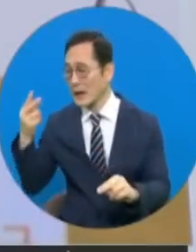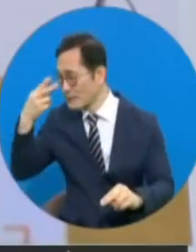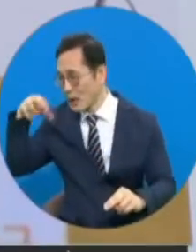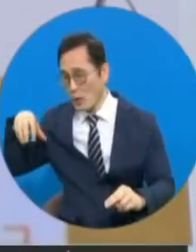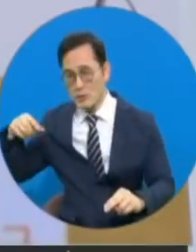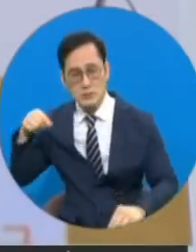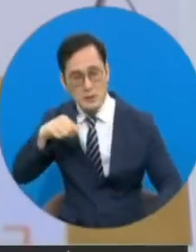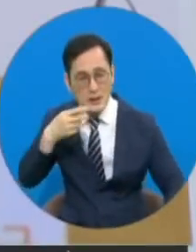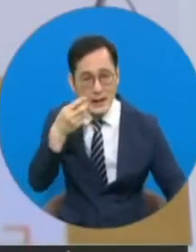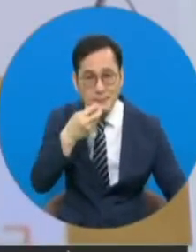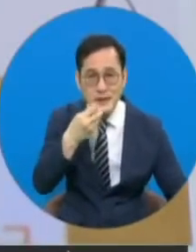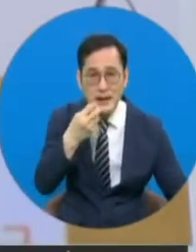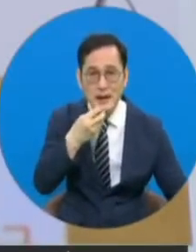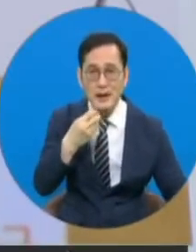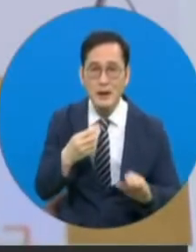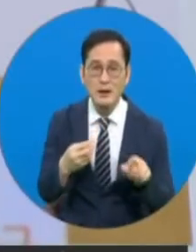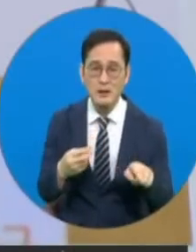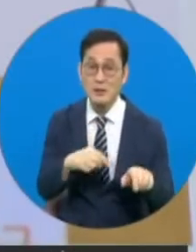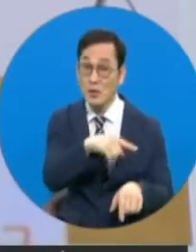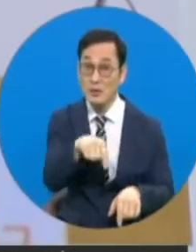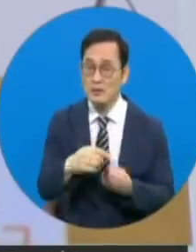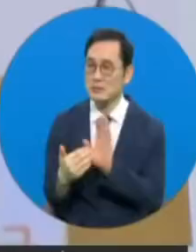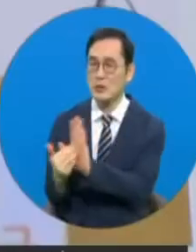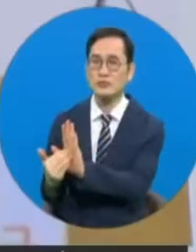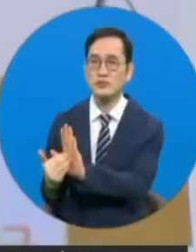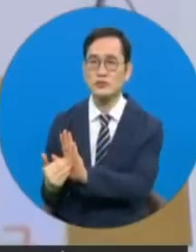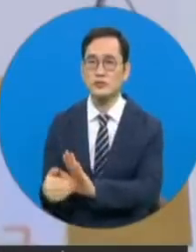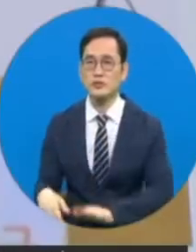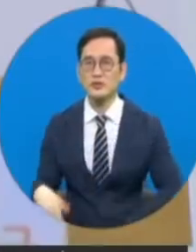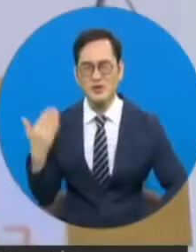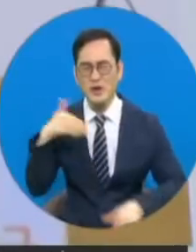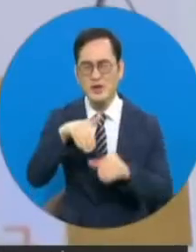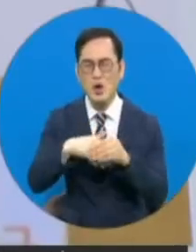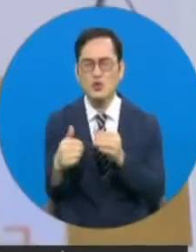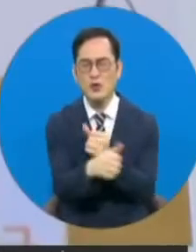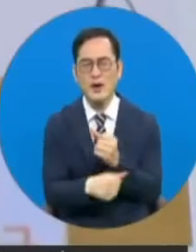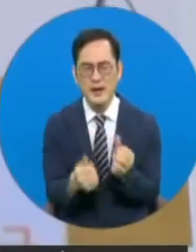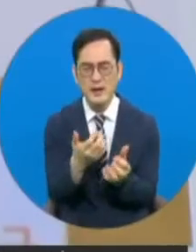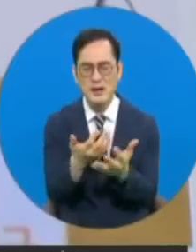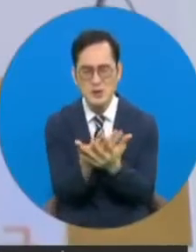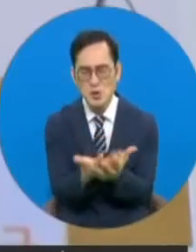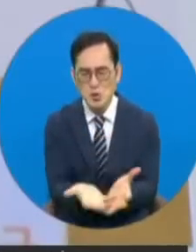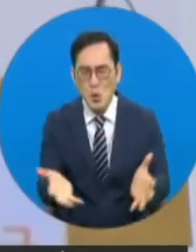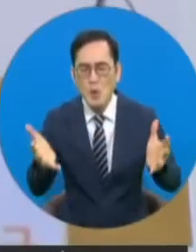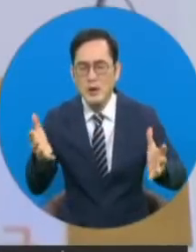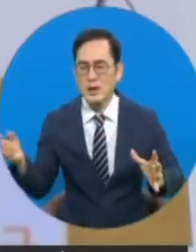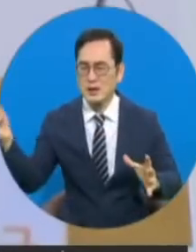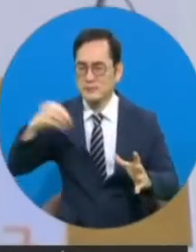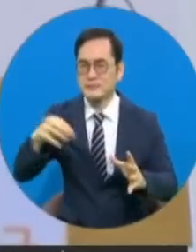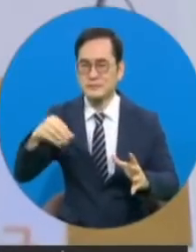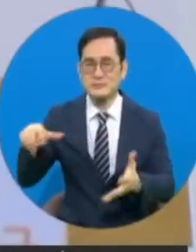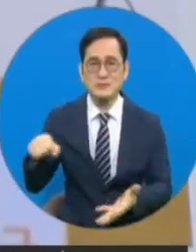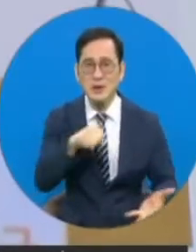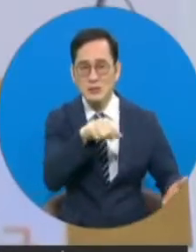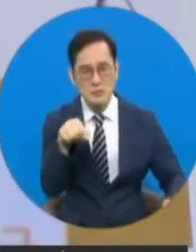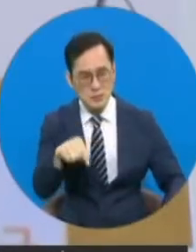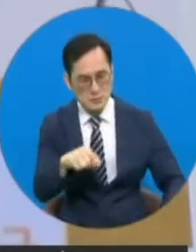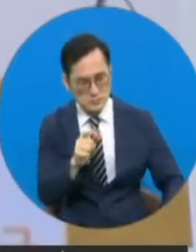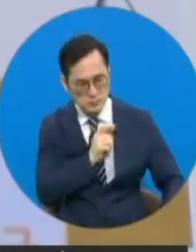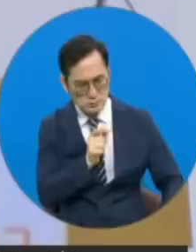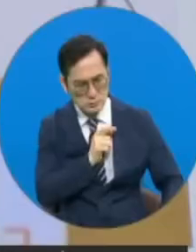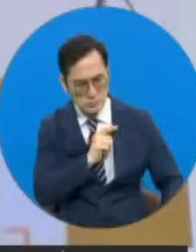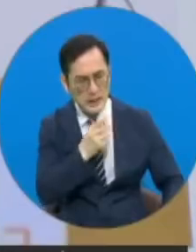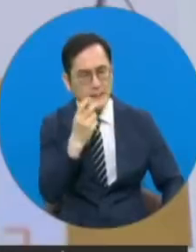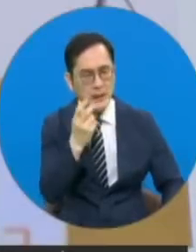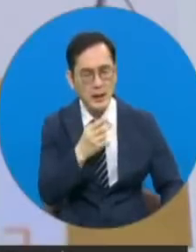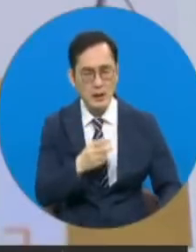때 그때도 감사 못 받겠다라고 했는데 중앙선관위에 자존심입니까 아니면 오만함입니까